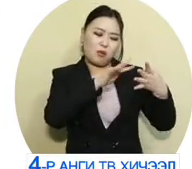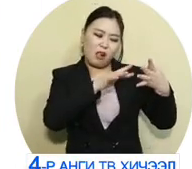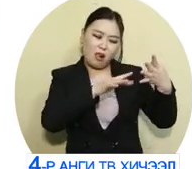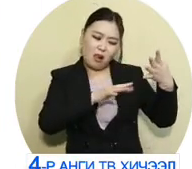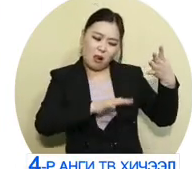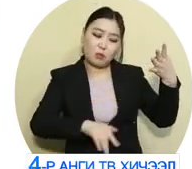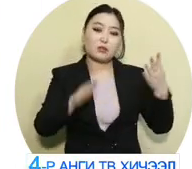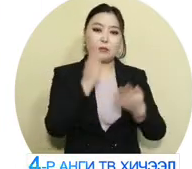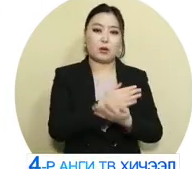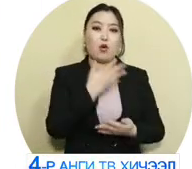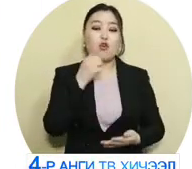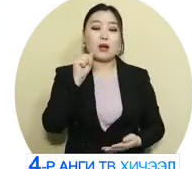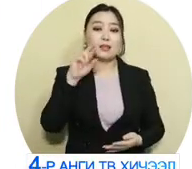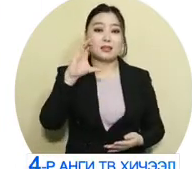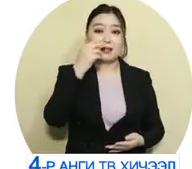аясын